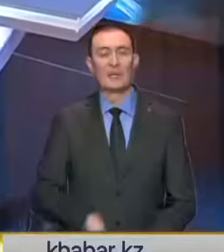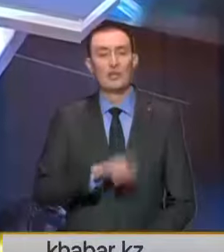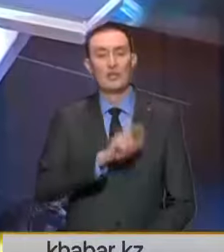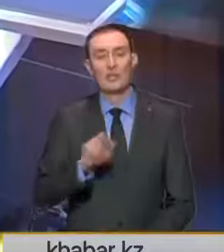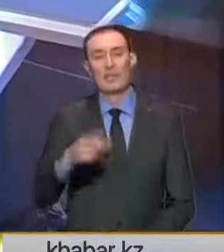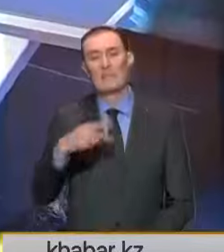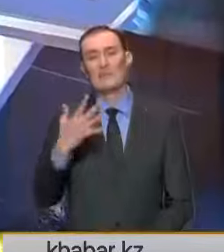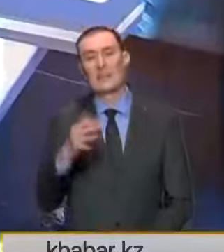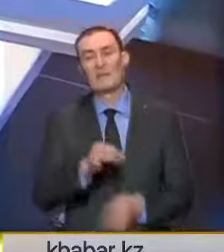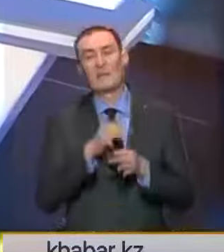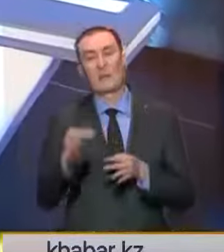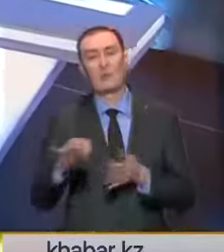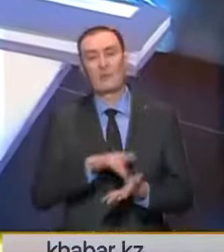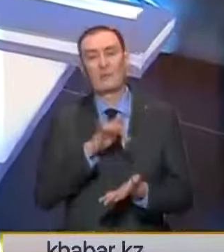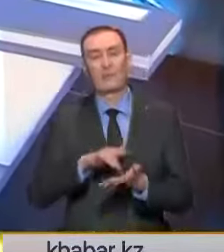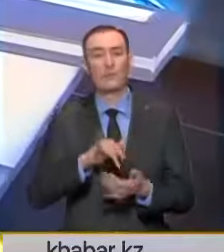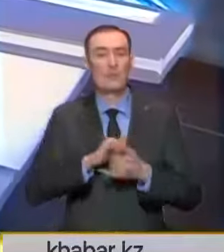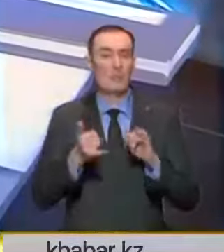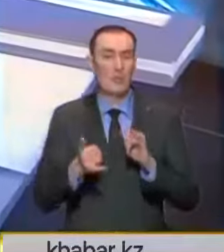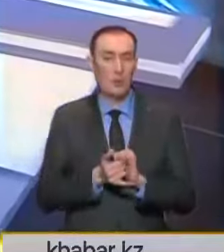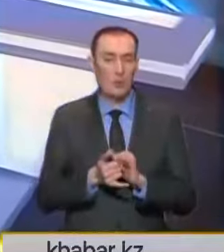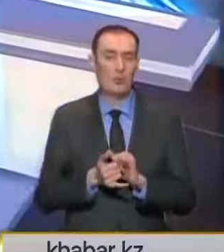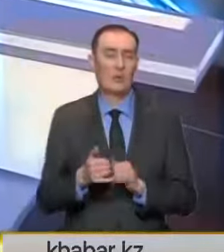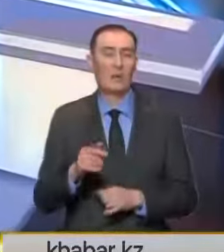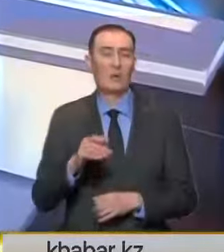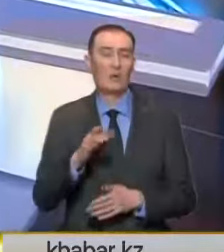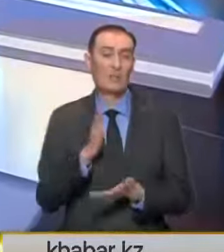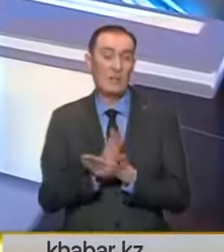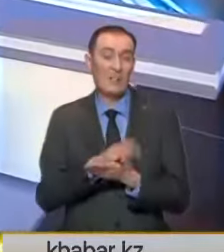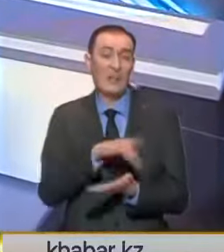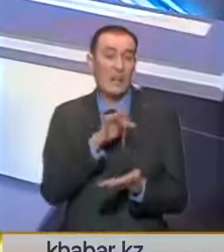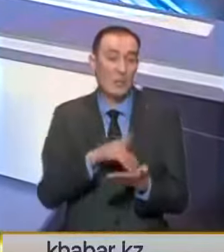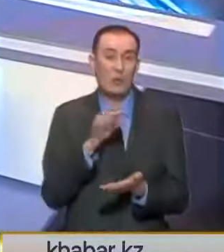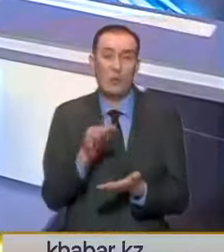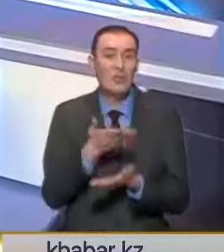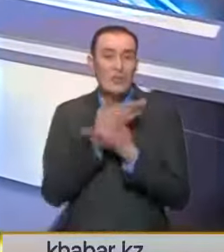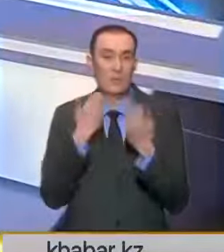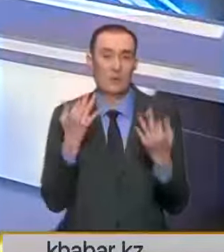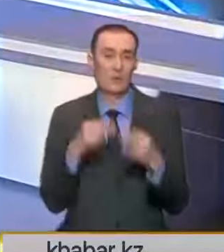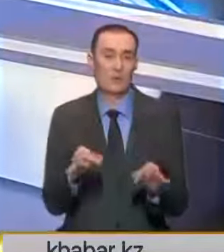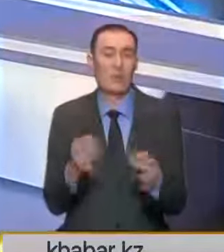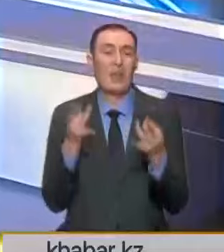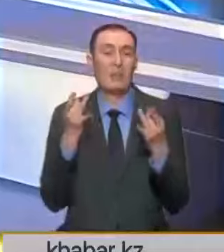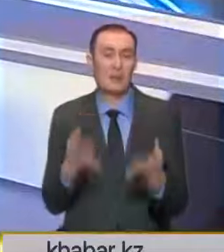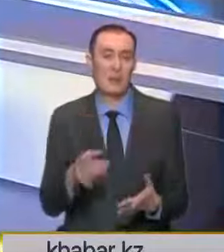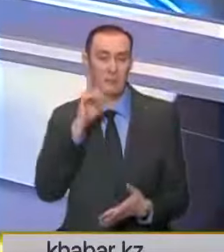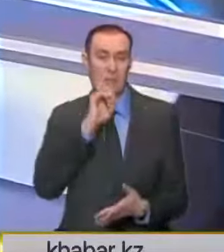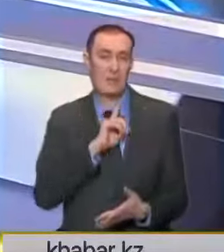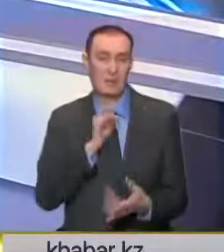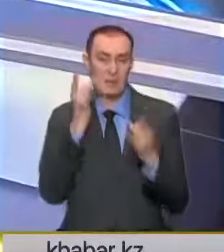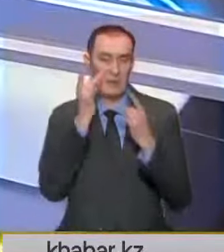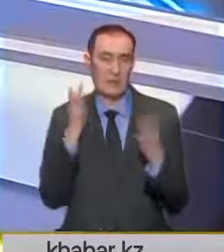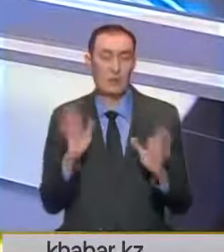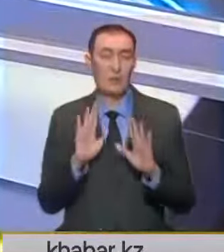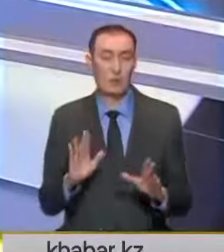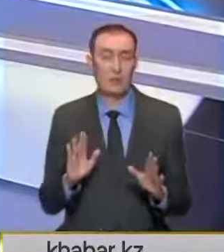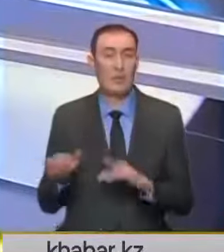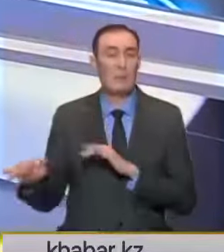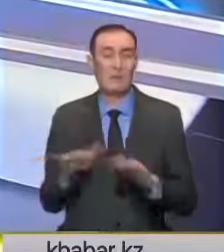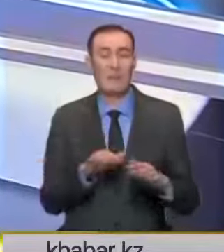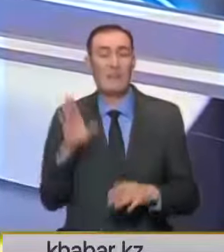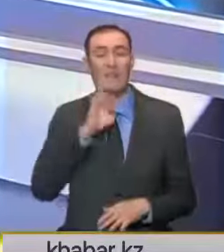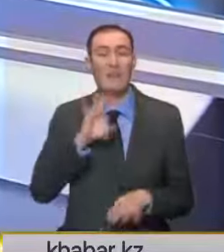Жители 25-го микрорайона в пригороде Усть-Каменогорска хоть и считаются горожанами, но не имеют доступа к элементарным благам цивилизации. Только на